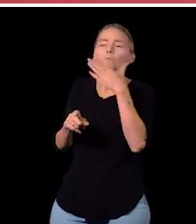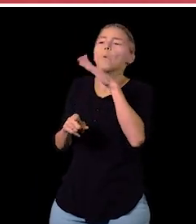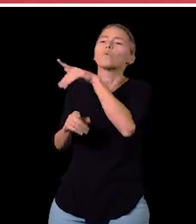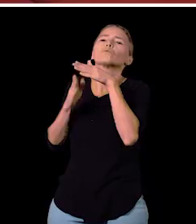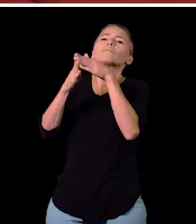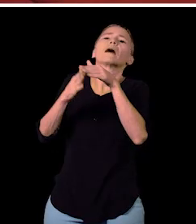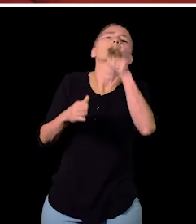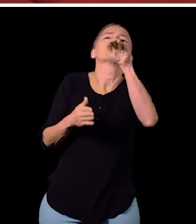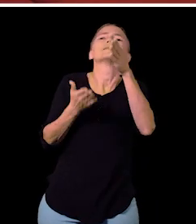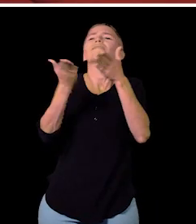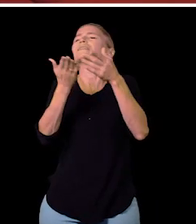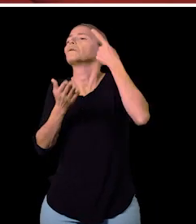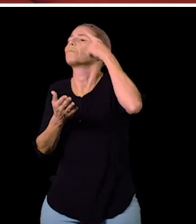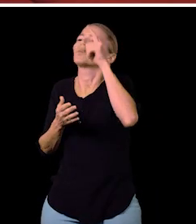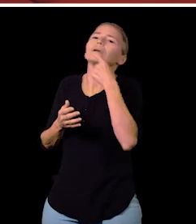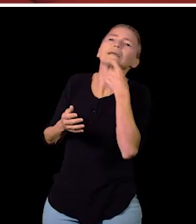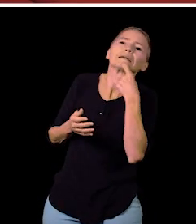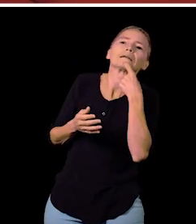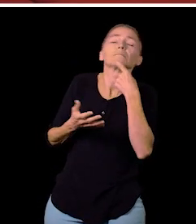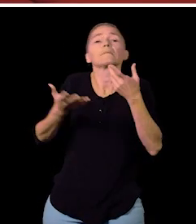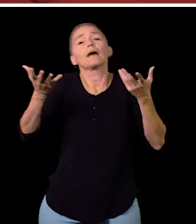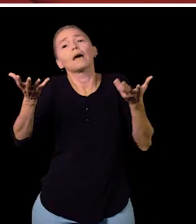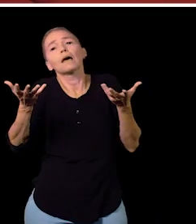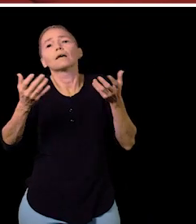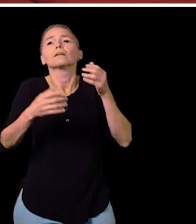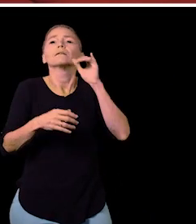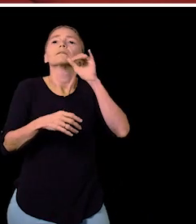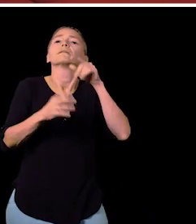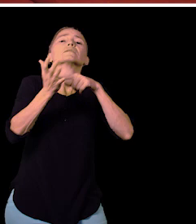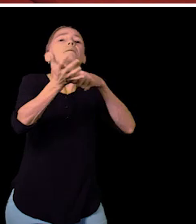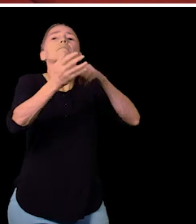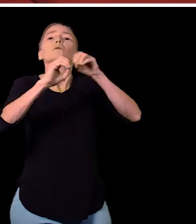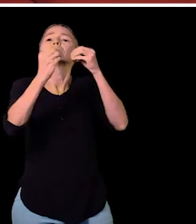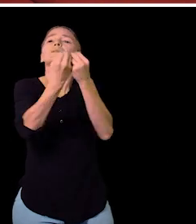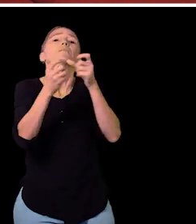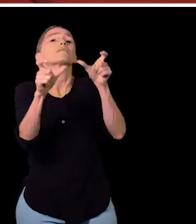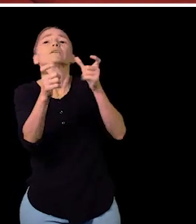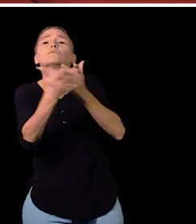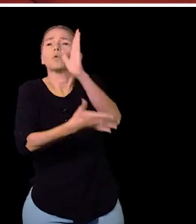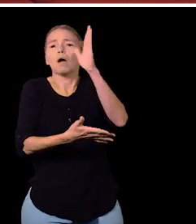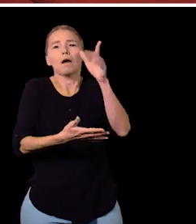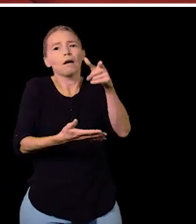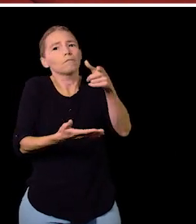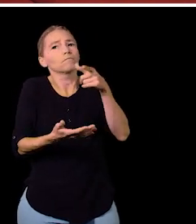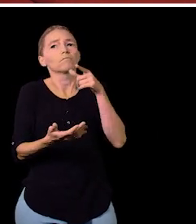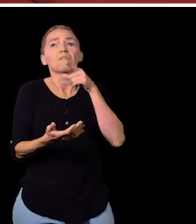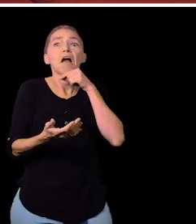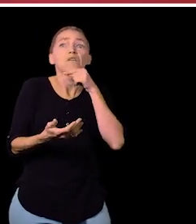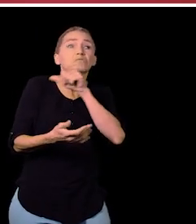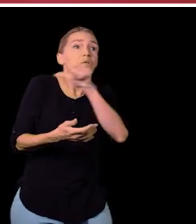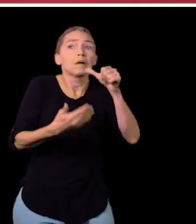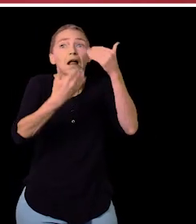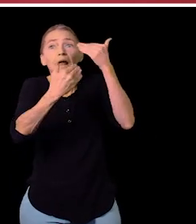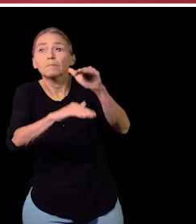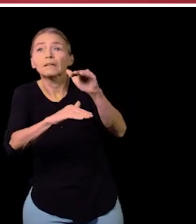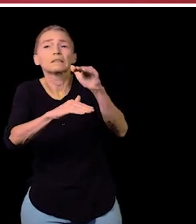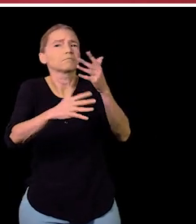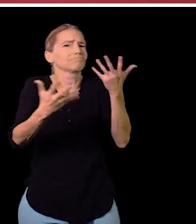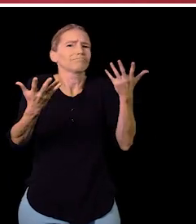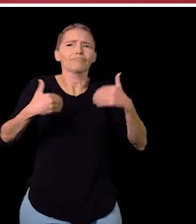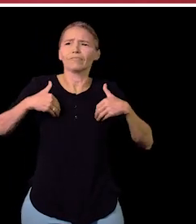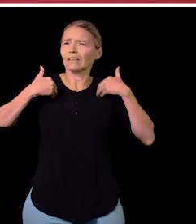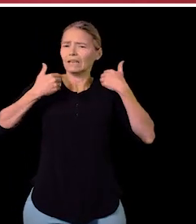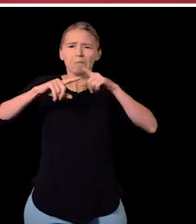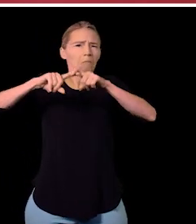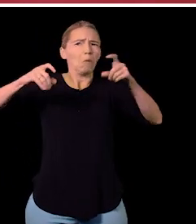fait? Bien, quand on parle d'organisme de défense de droits, il n'y a pas de critères d'âge ou de secteur là, qui rentre en ligne de compte. Donc, l'ensemble des